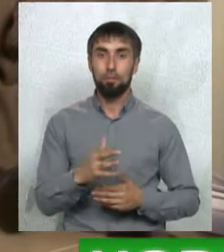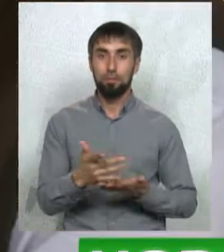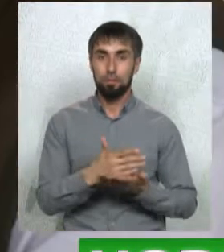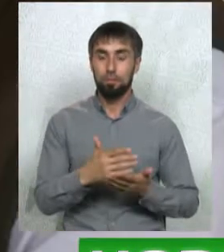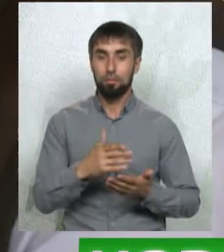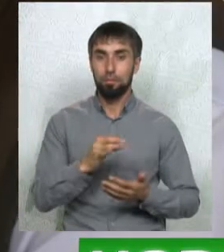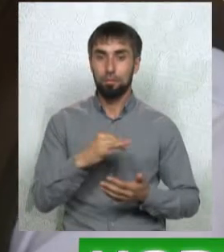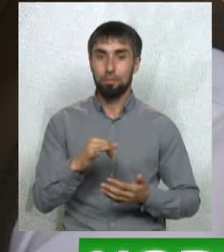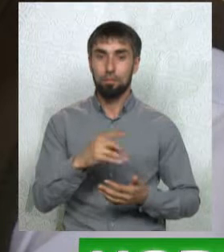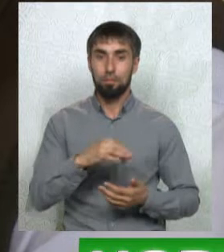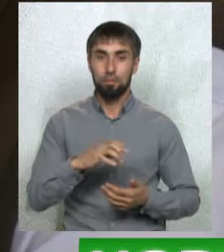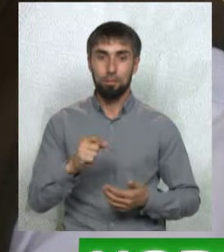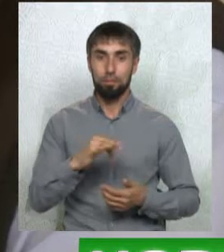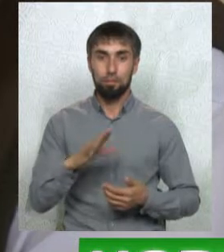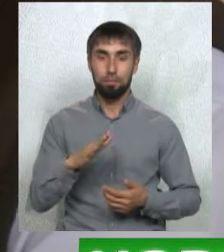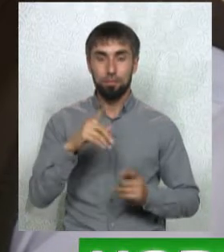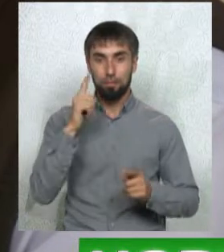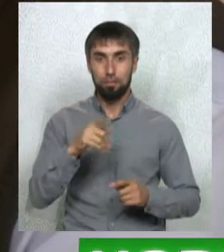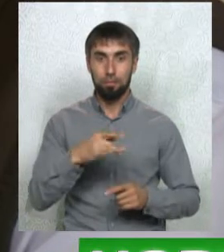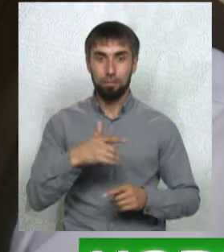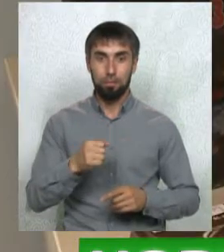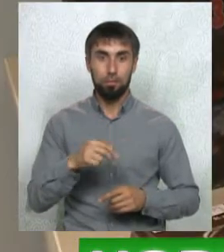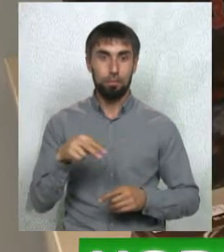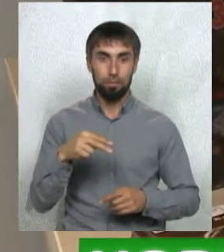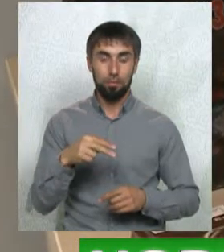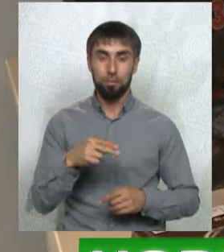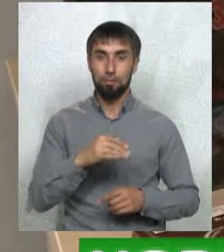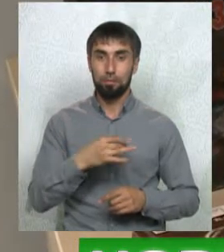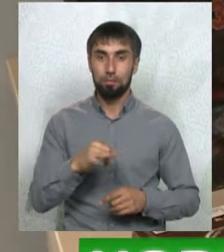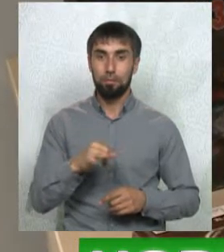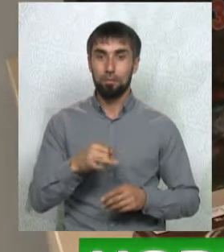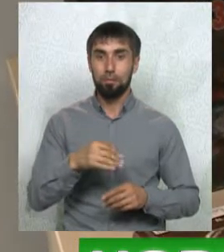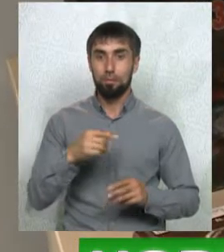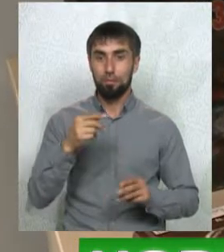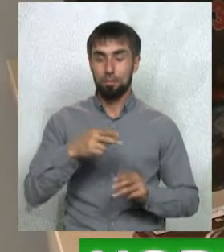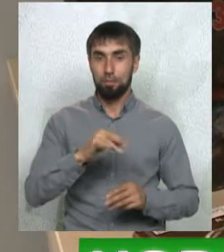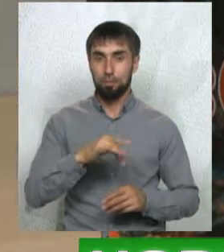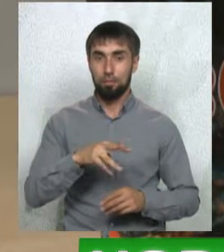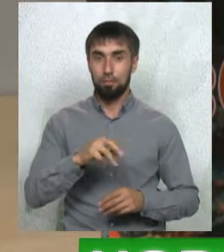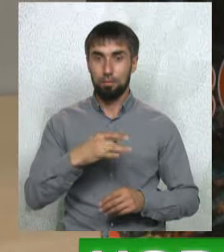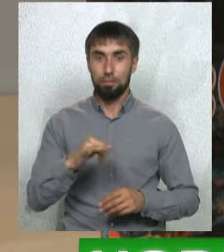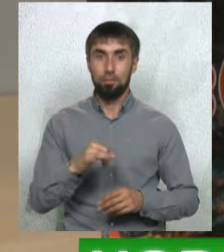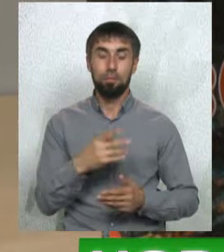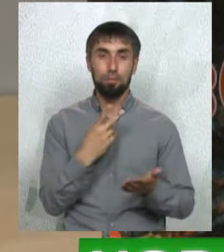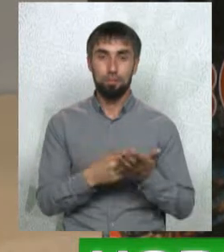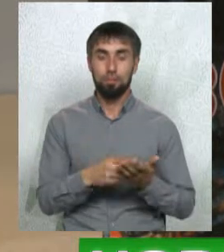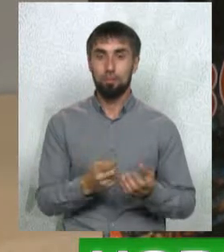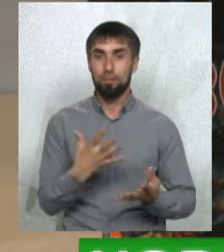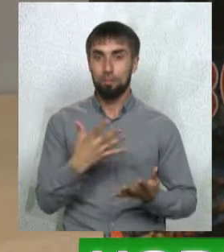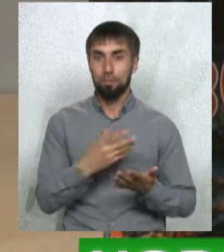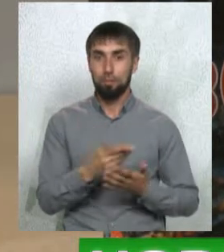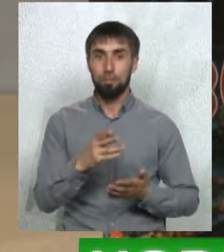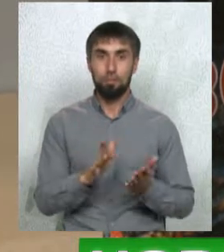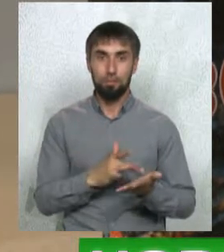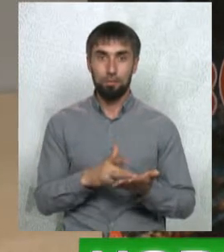весомый. Муса Хадзиев, более известный в кругах литераторов, под творческим псевдонимом Кант Малуси, презентует сразу несколько своих